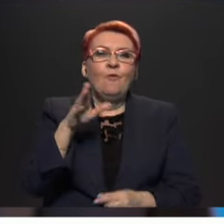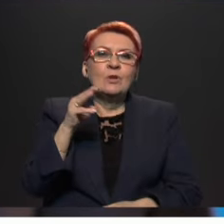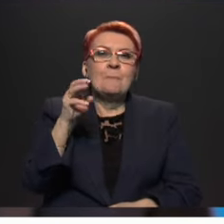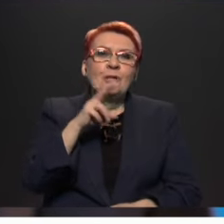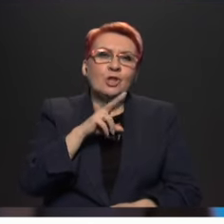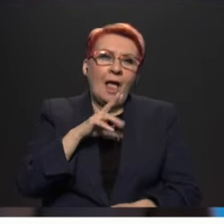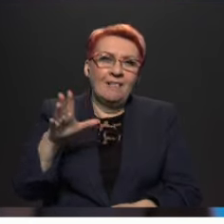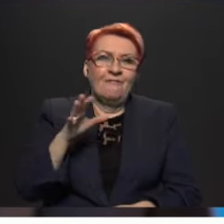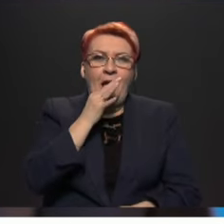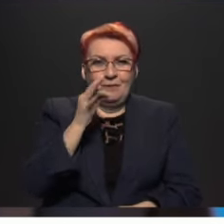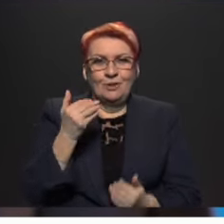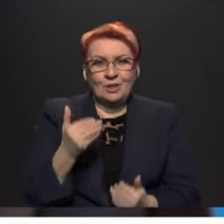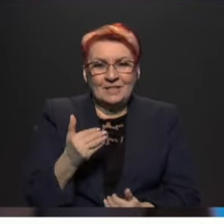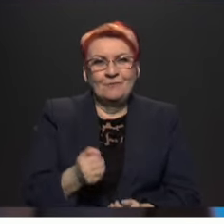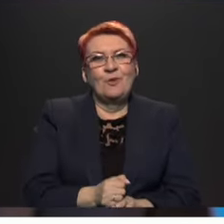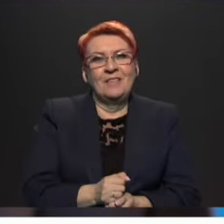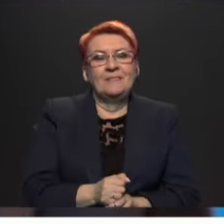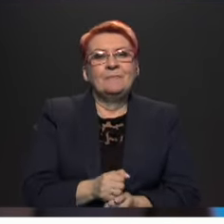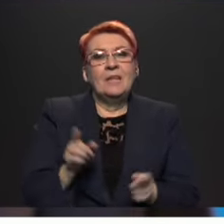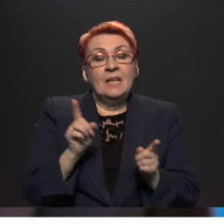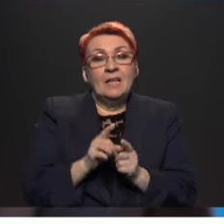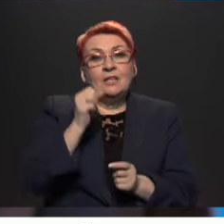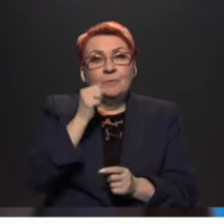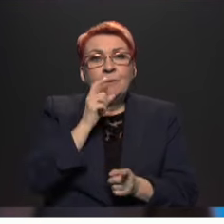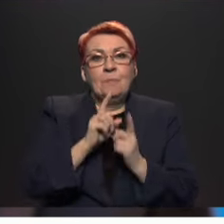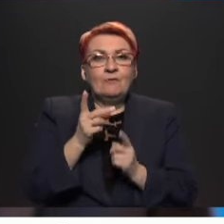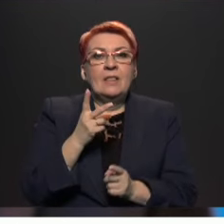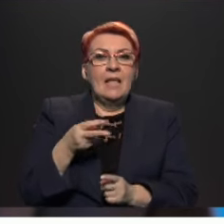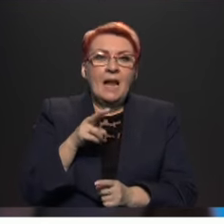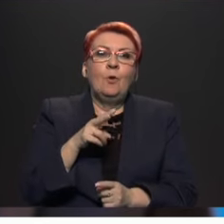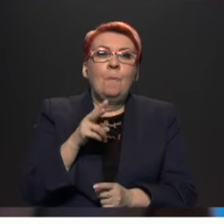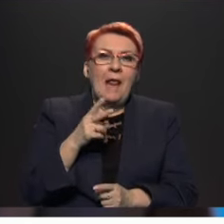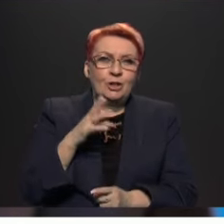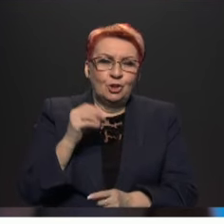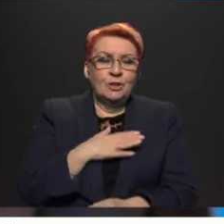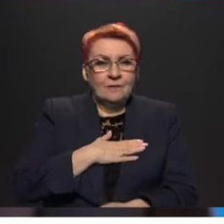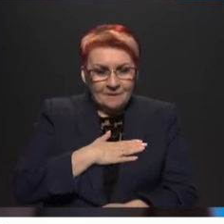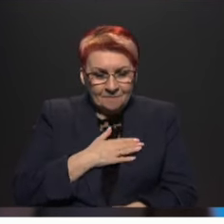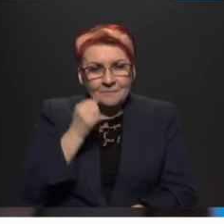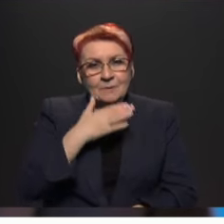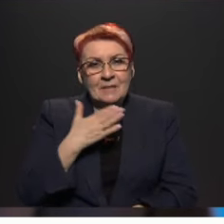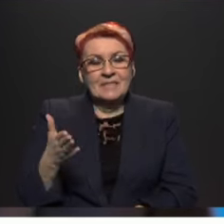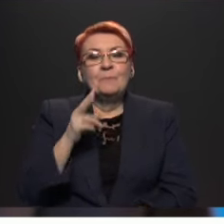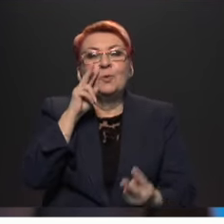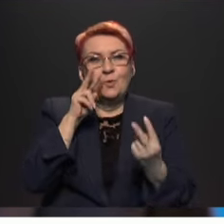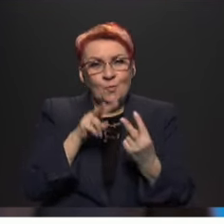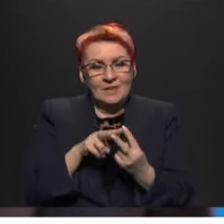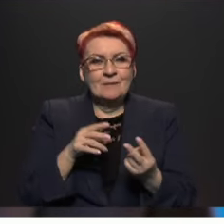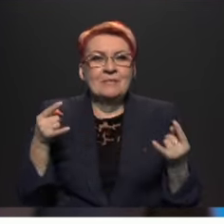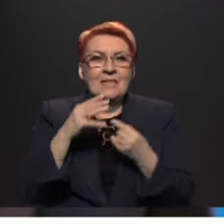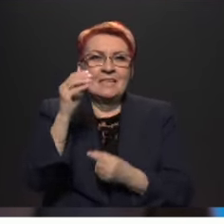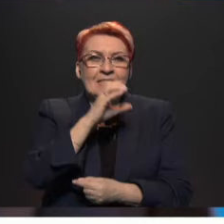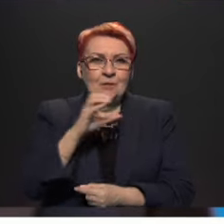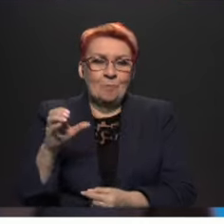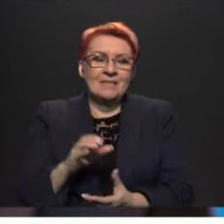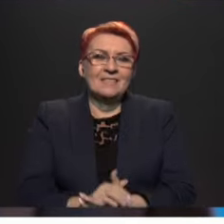вам большое спасибо. Спасибо. Также благодарим нашего сурдопереводчика Нелю Прянчникову. А мы с вами увидимся завтра на телеканале «Спас»